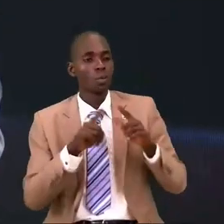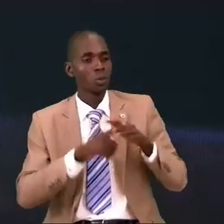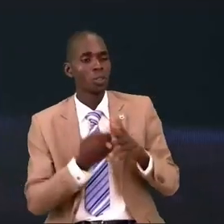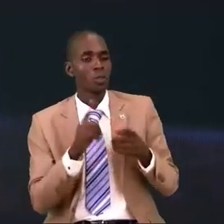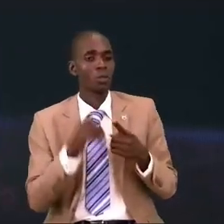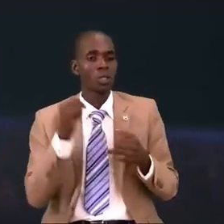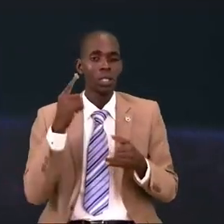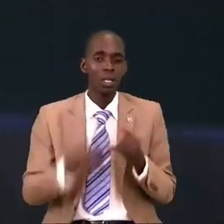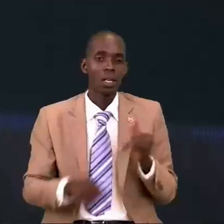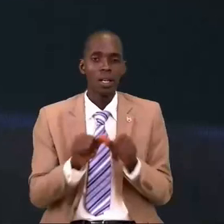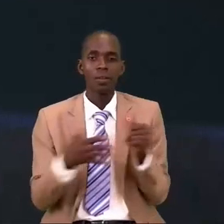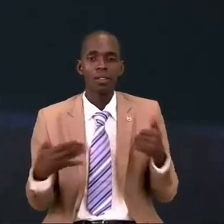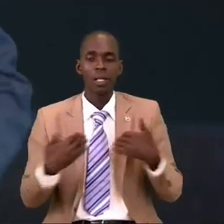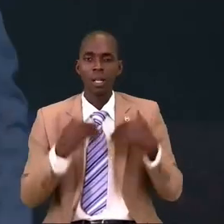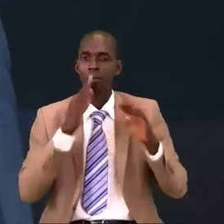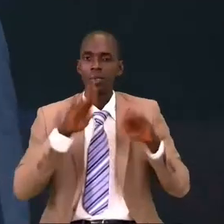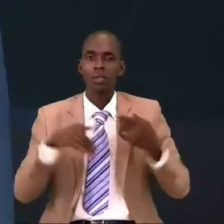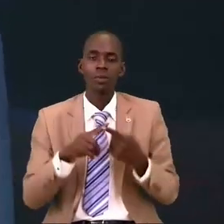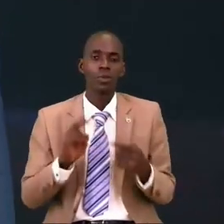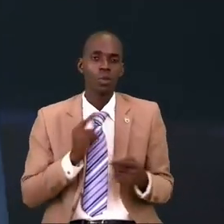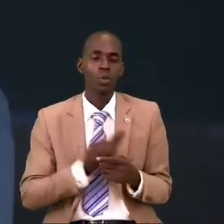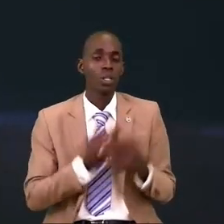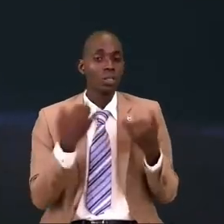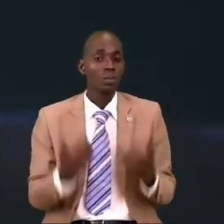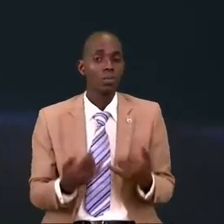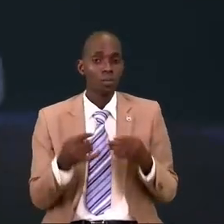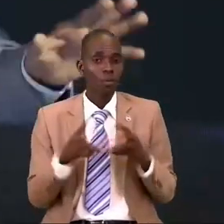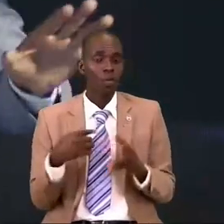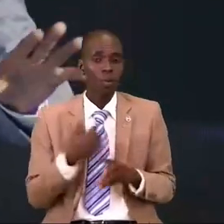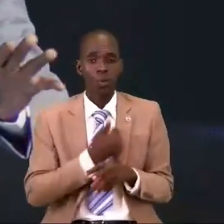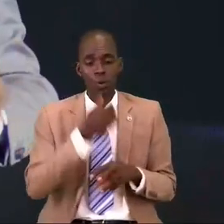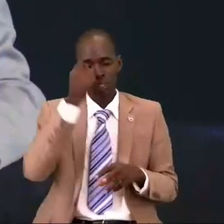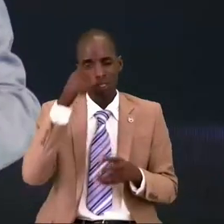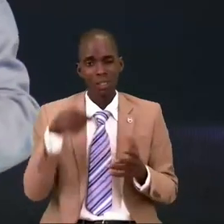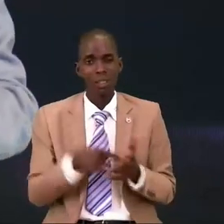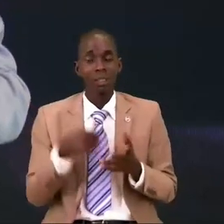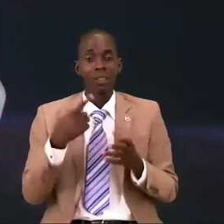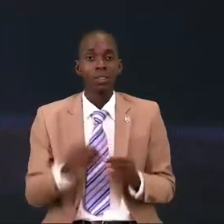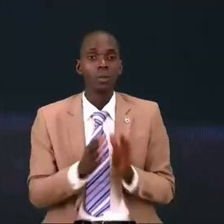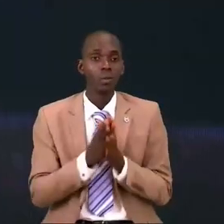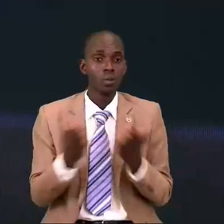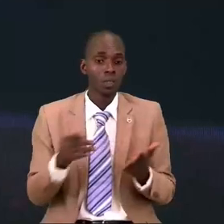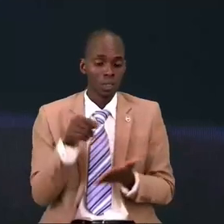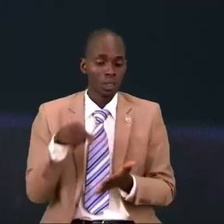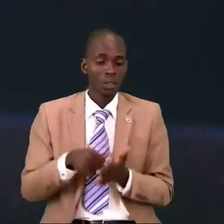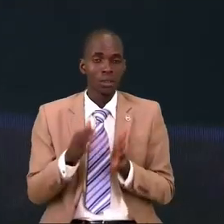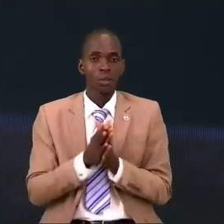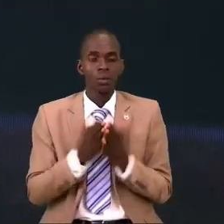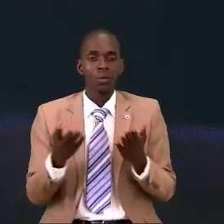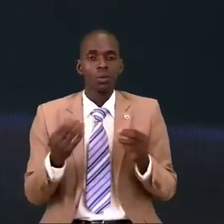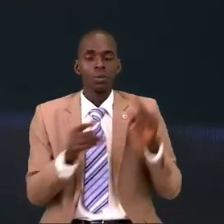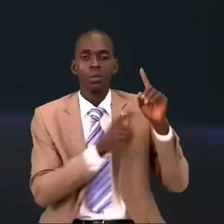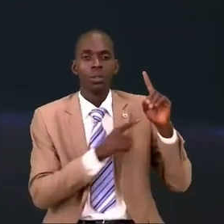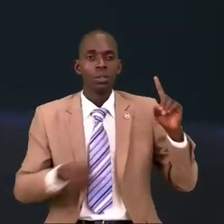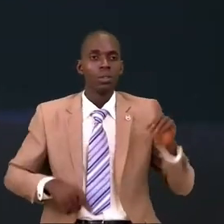cela, que ce livre du Seigneur ne s'éloigne point de ta bouche.